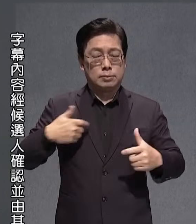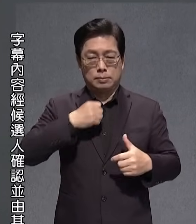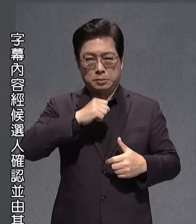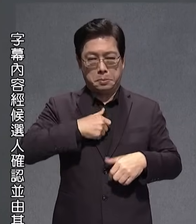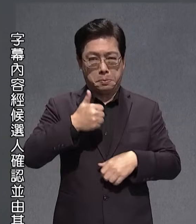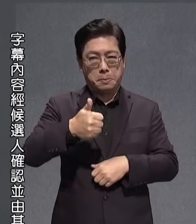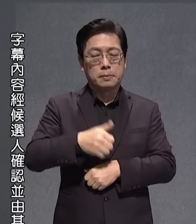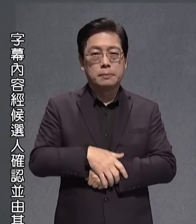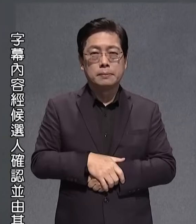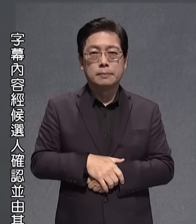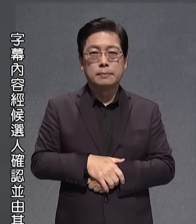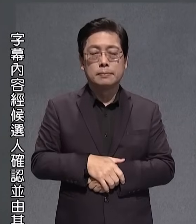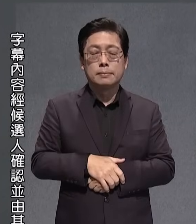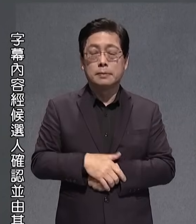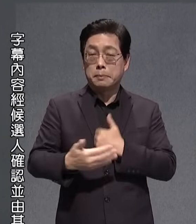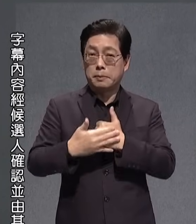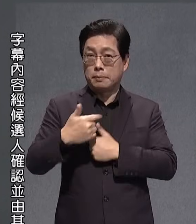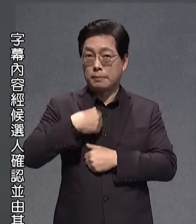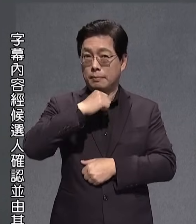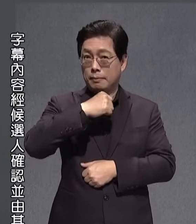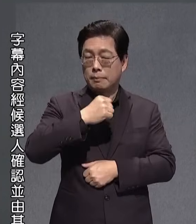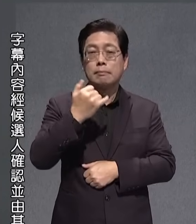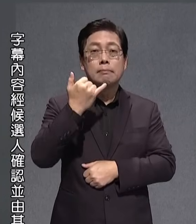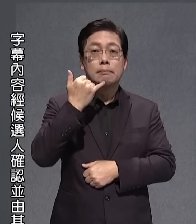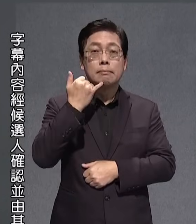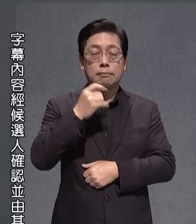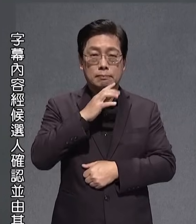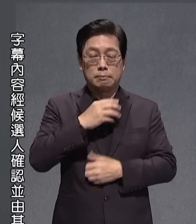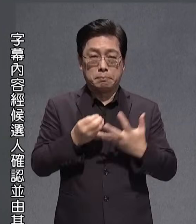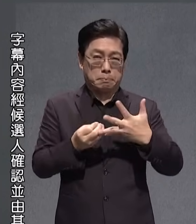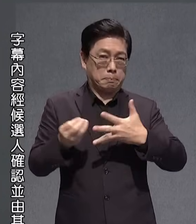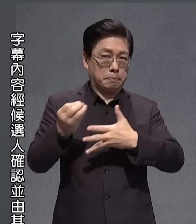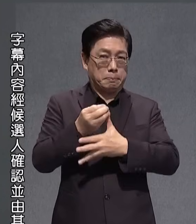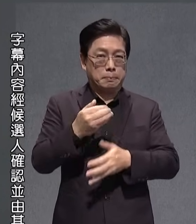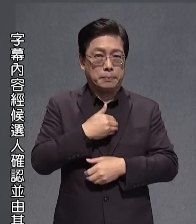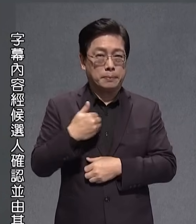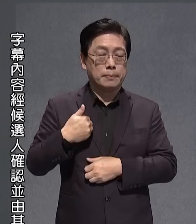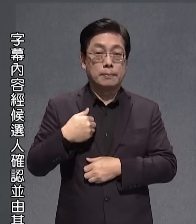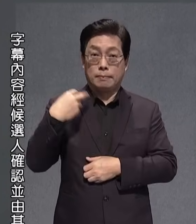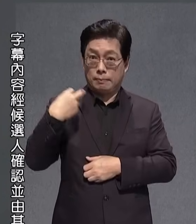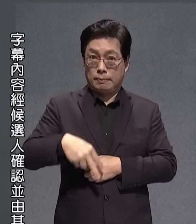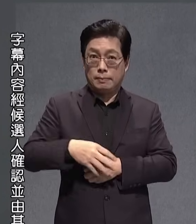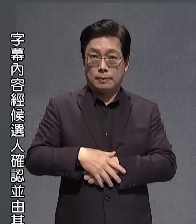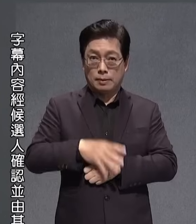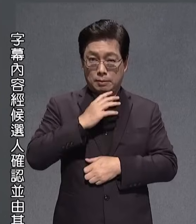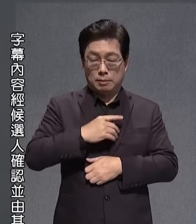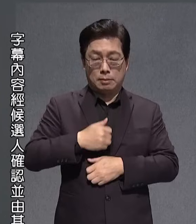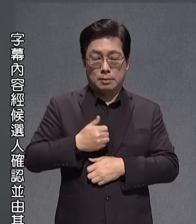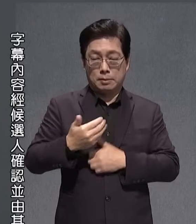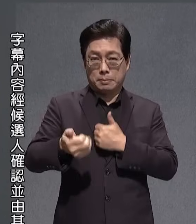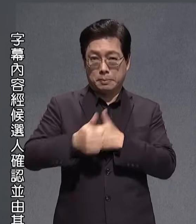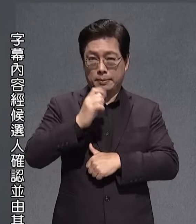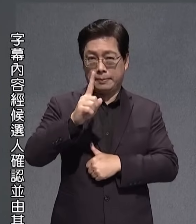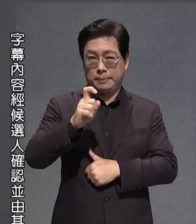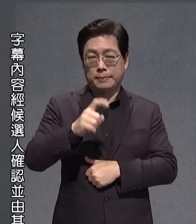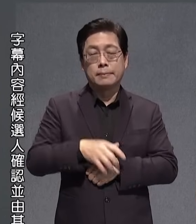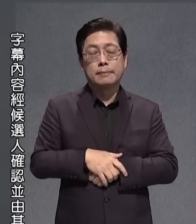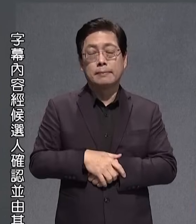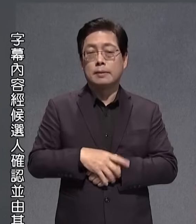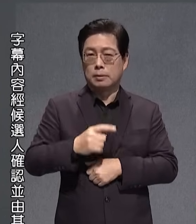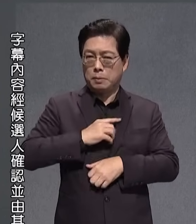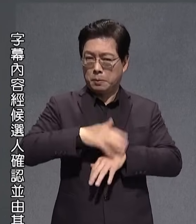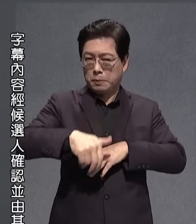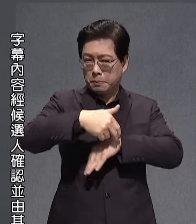优势，让台湾能够向上提升，能够立于不败之地。我会妥